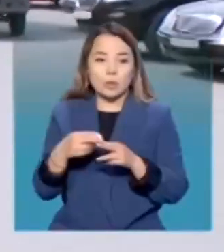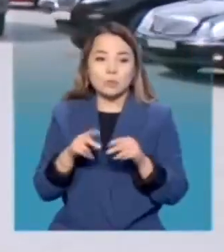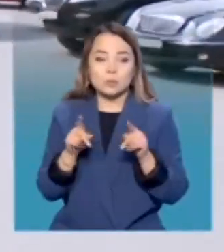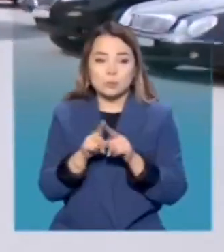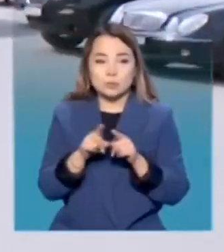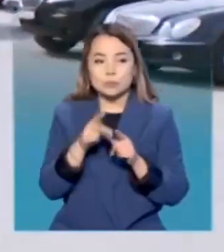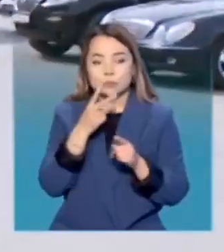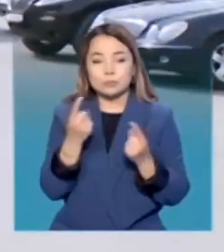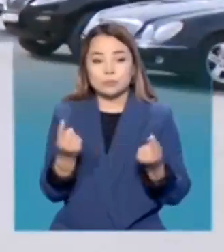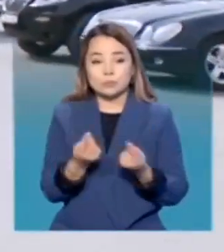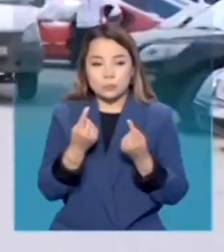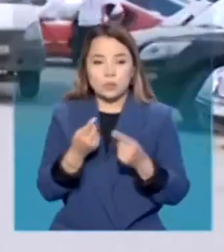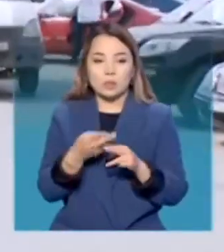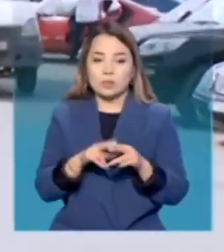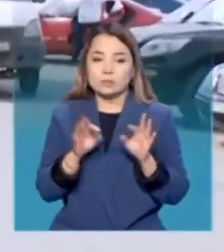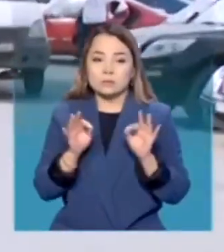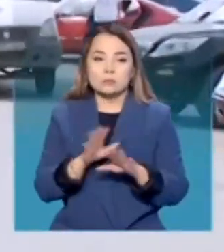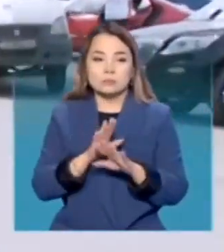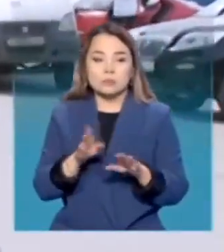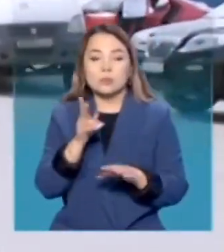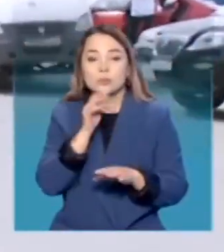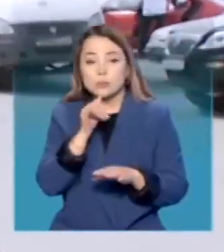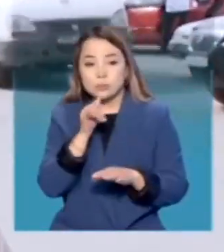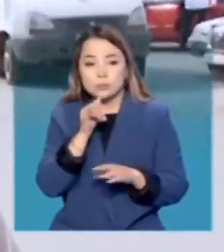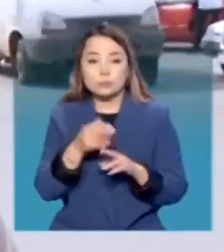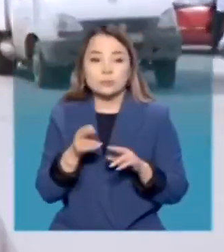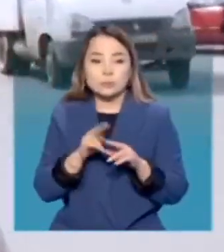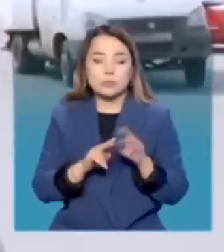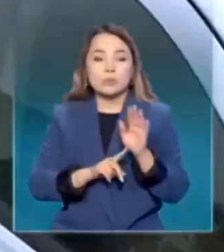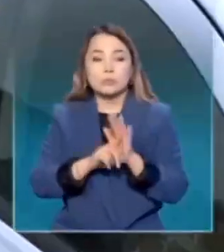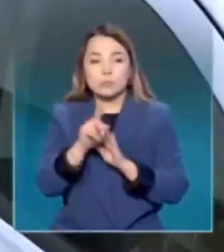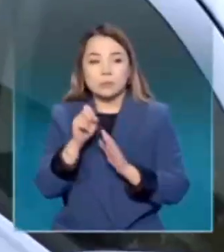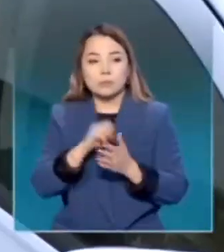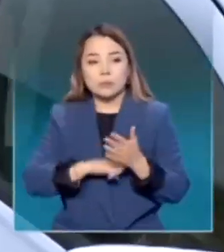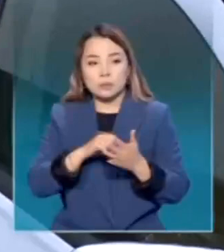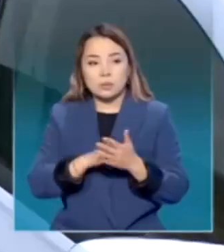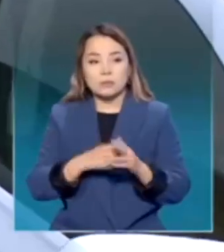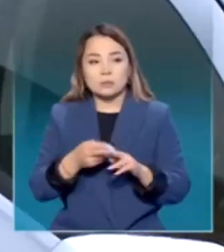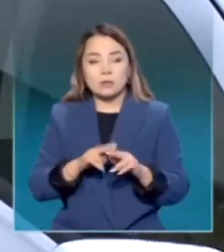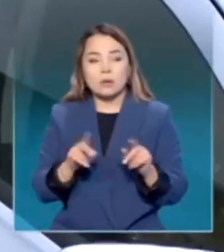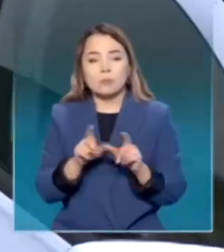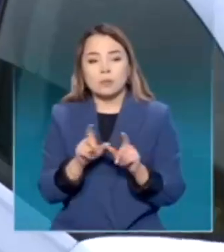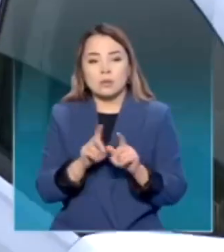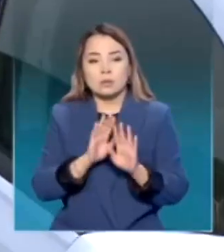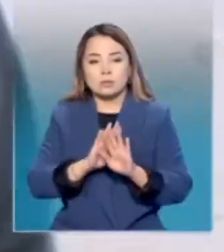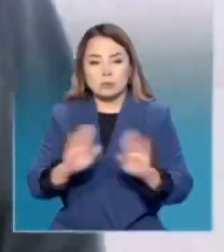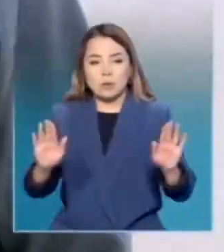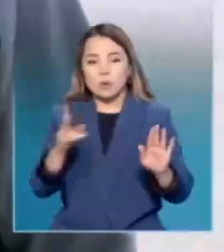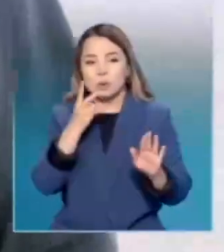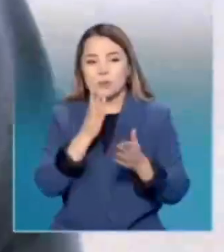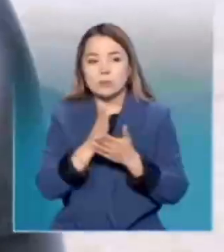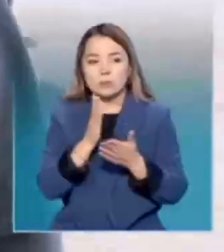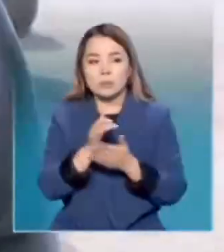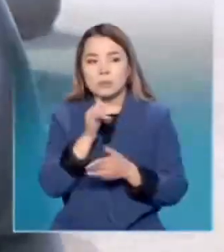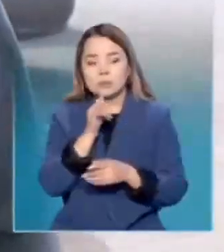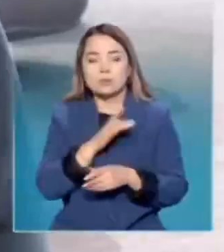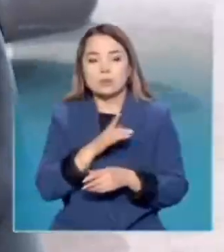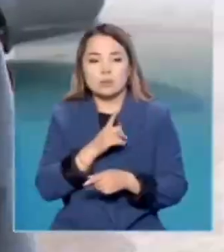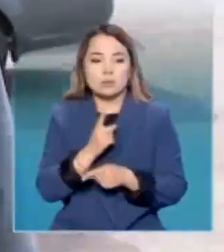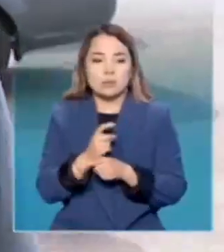сияқты. Оның өзі дұрыс емес. Темекі тартудың басы сол. Магазиндерді толып тұр ғой электронды темекі. Конечно,